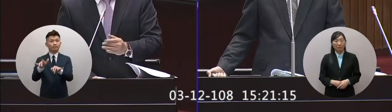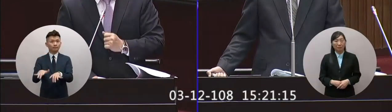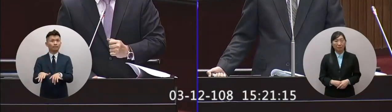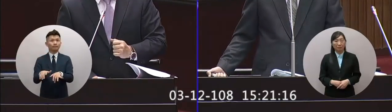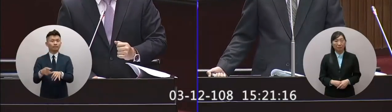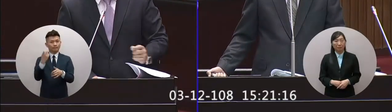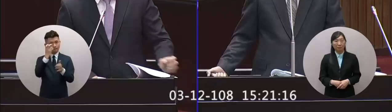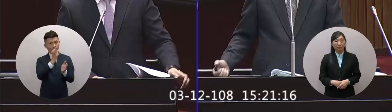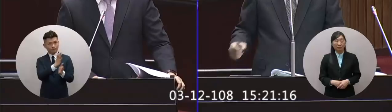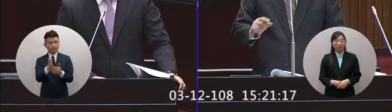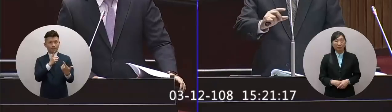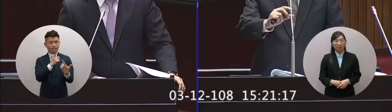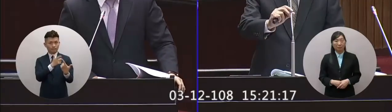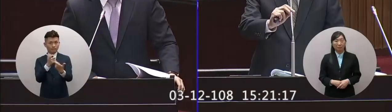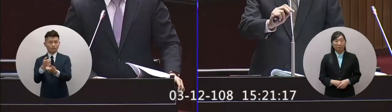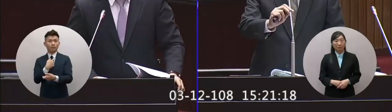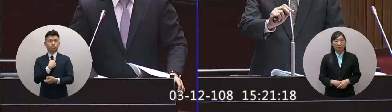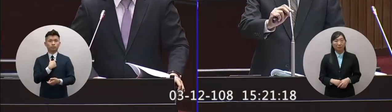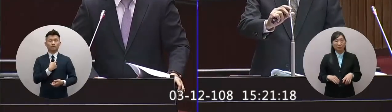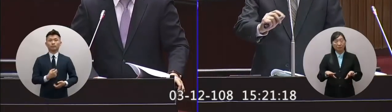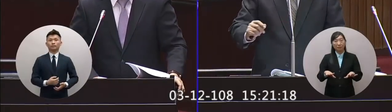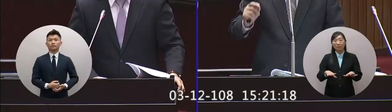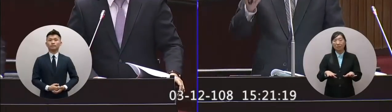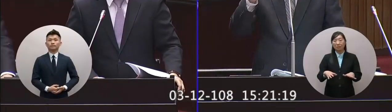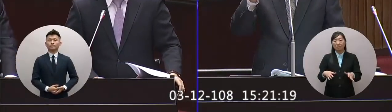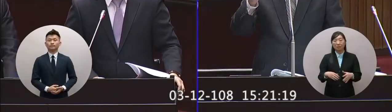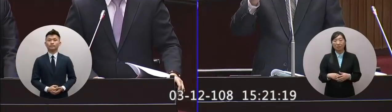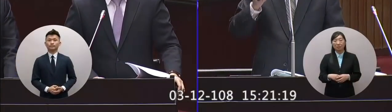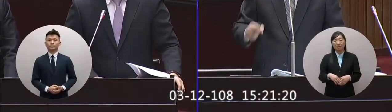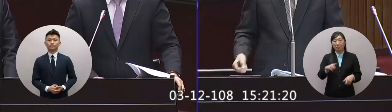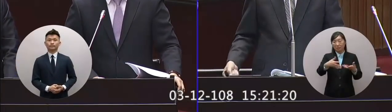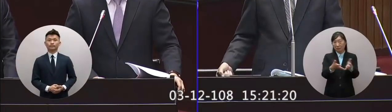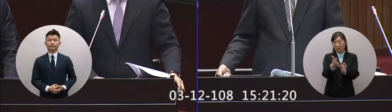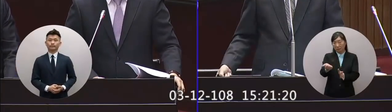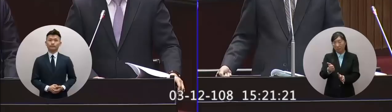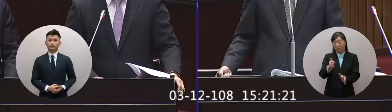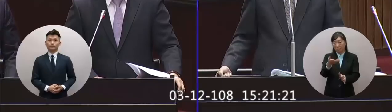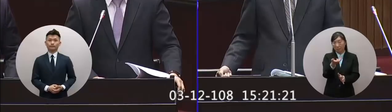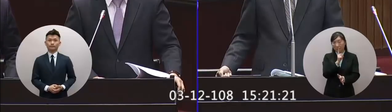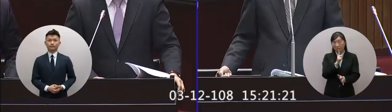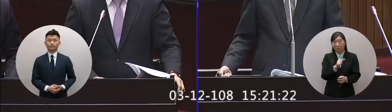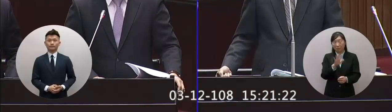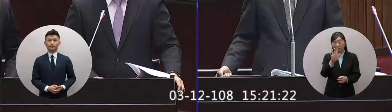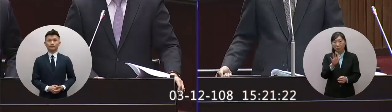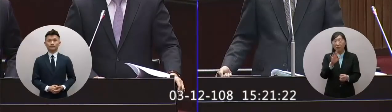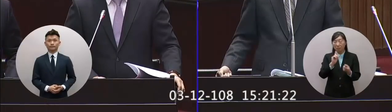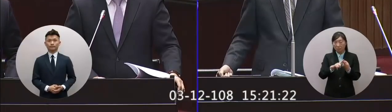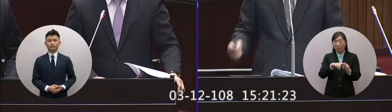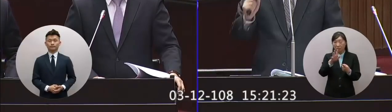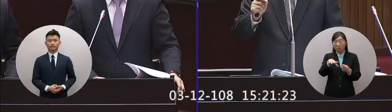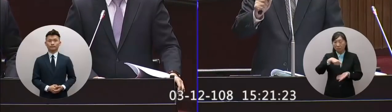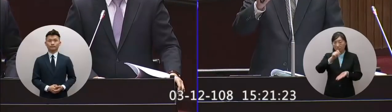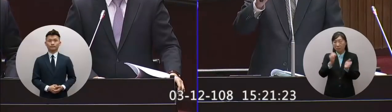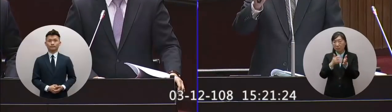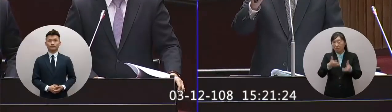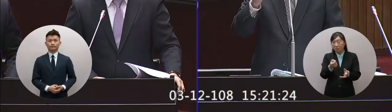的有效管理。 这个简单讲，部长也有讲到某个程度的核心的问题